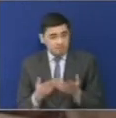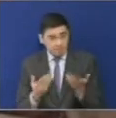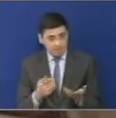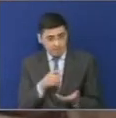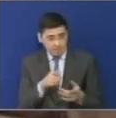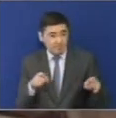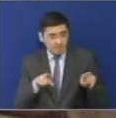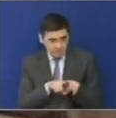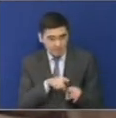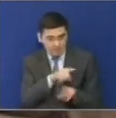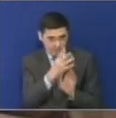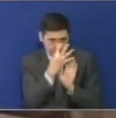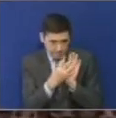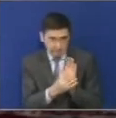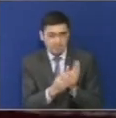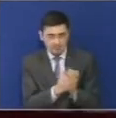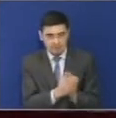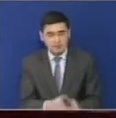Осындай темппен асықпай ойнай ғой.